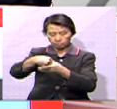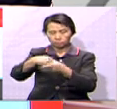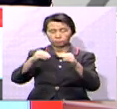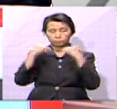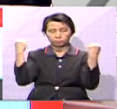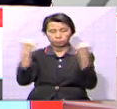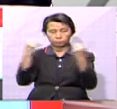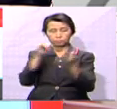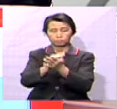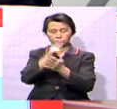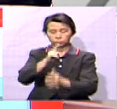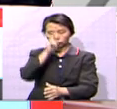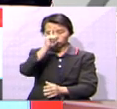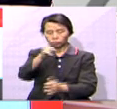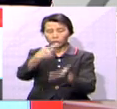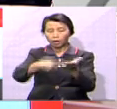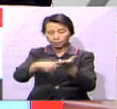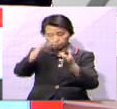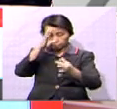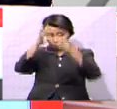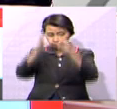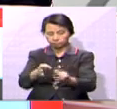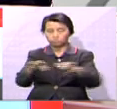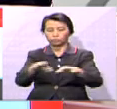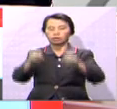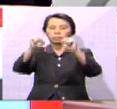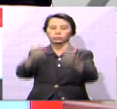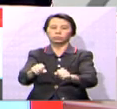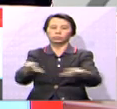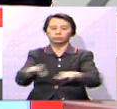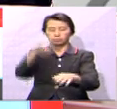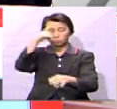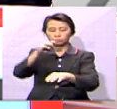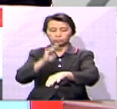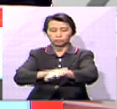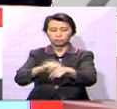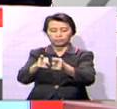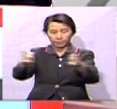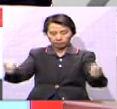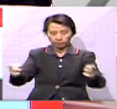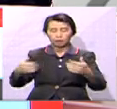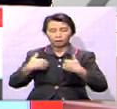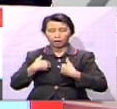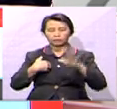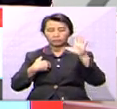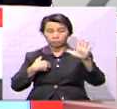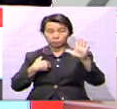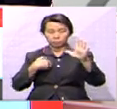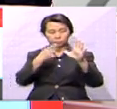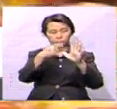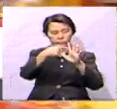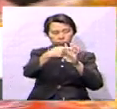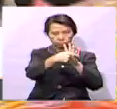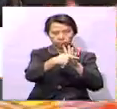majlis tersebut bagi memastikan sebarang keputusan yang dibuat dapat dilaksanakan untuk jangka panjang. Ada 5 kluster yang akan